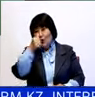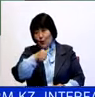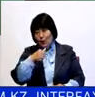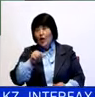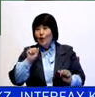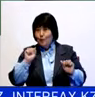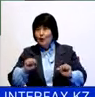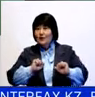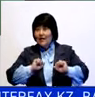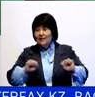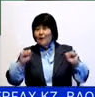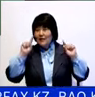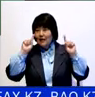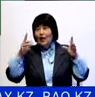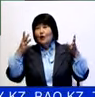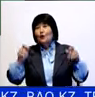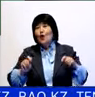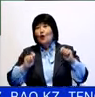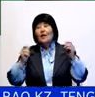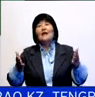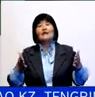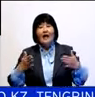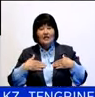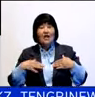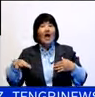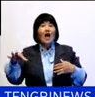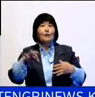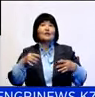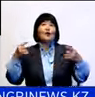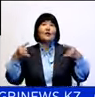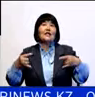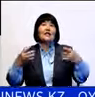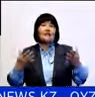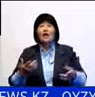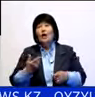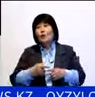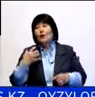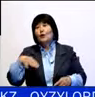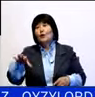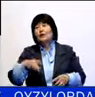можно смело назвать днем рождения нашего областного телевидения был